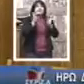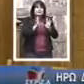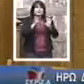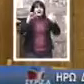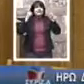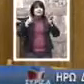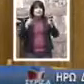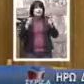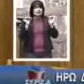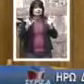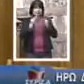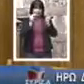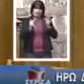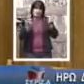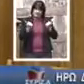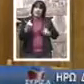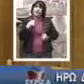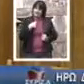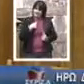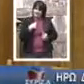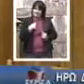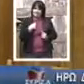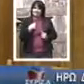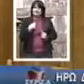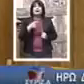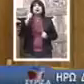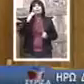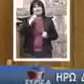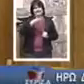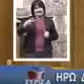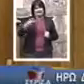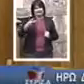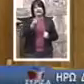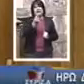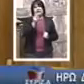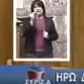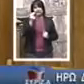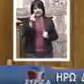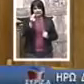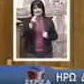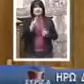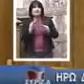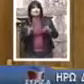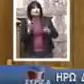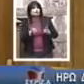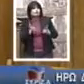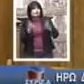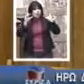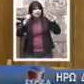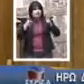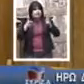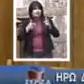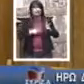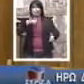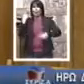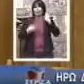βρίσκεται σε κίνδυνο. Εμείς, αν και για σας θεωρούμαστε μειοψηφία, δεν πρόκειται να θέσουμε τη δημοκρατία σε κίνδυνο. Θα συνεχίσουμε να